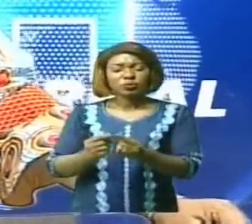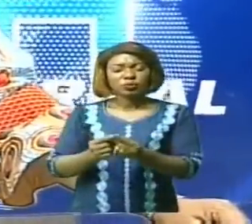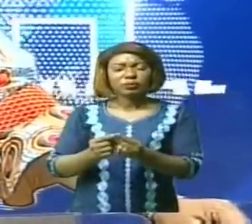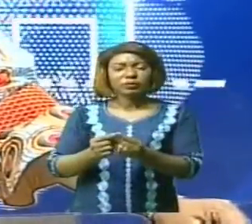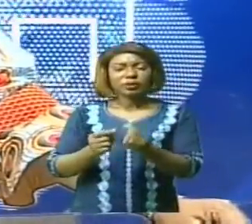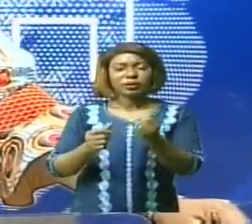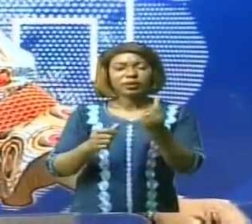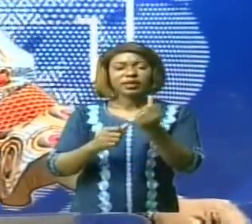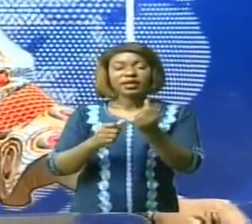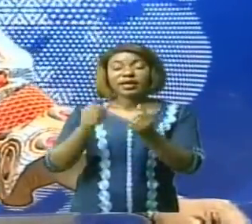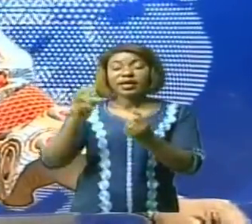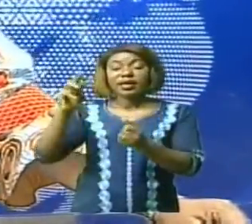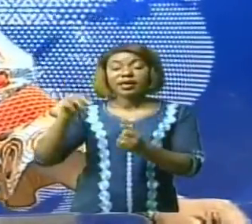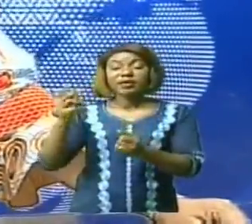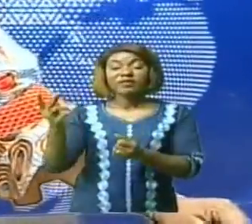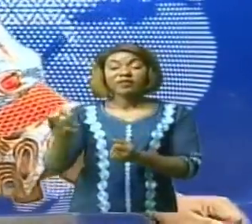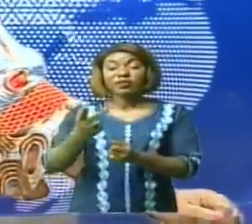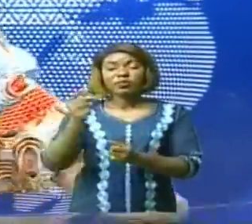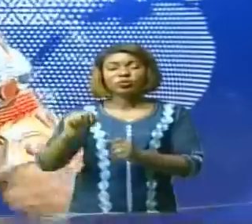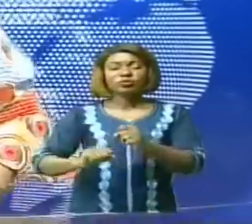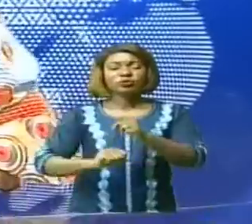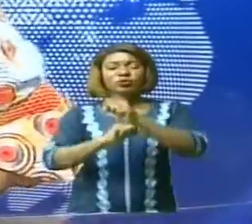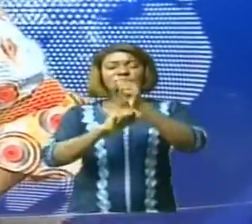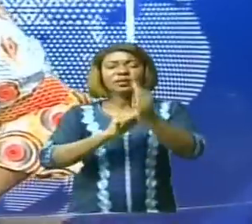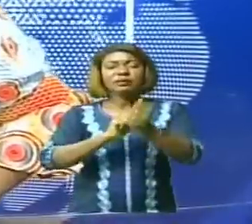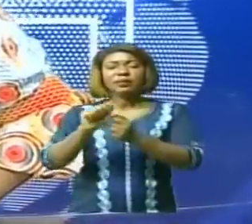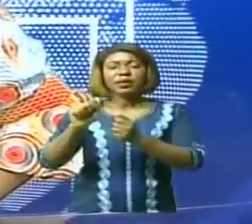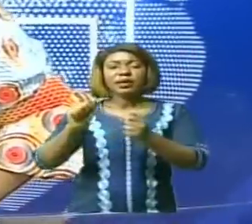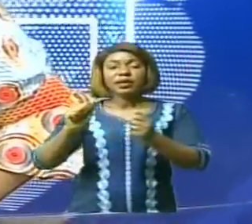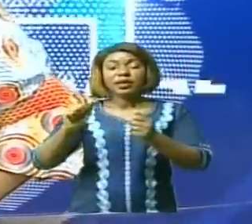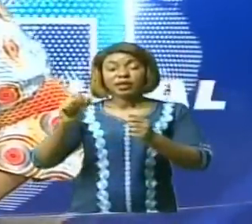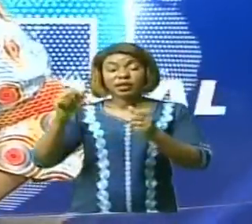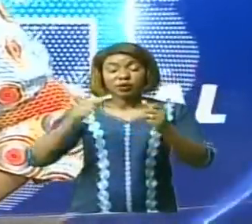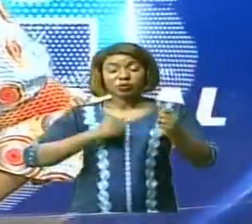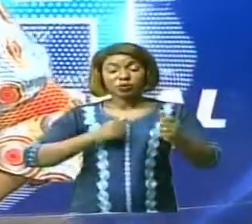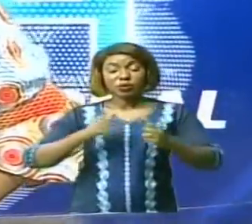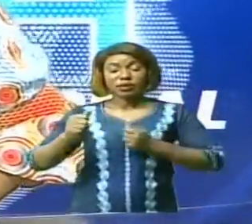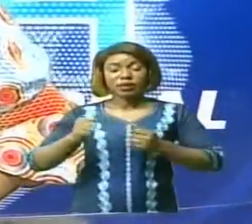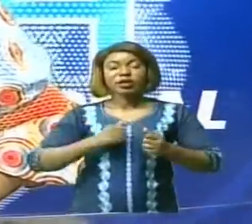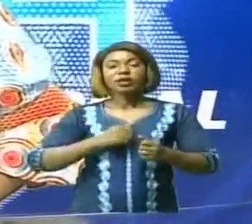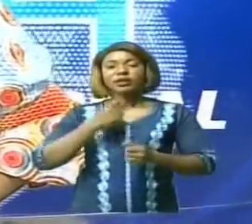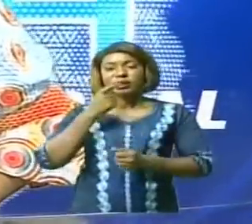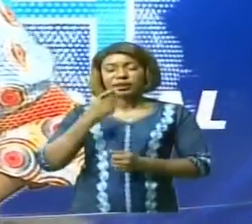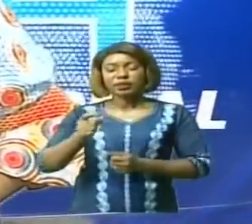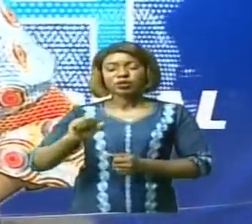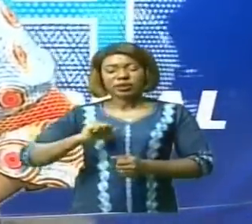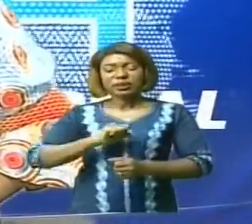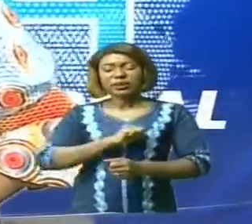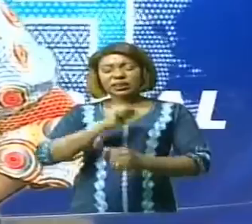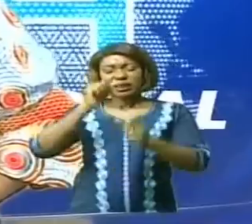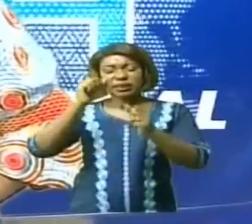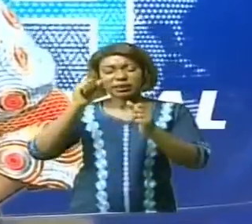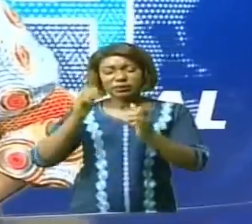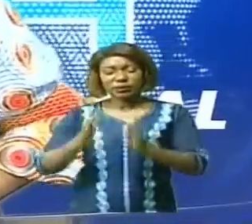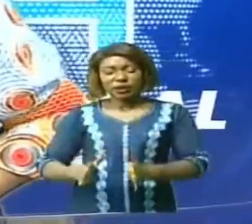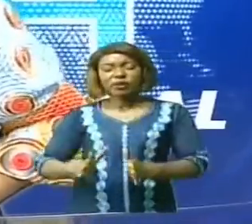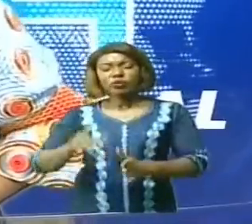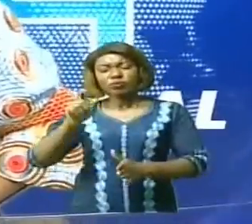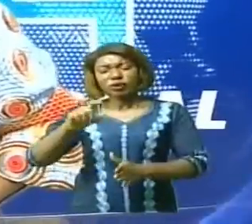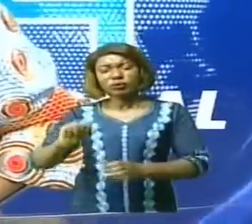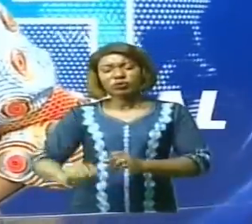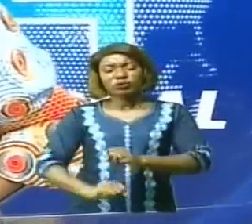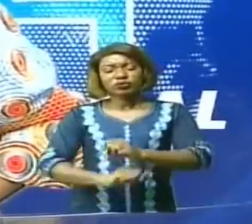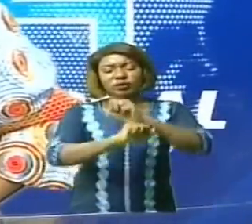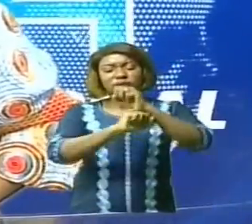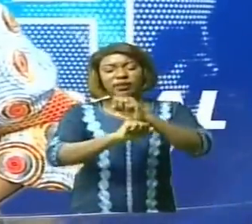terroriste du M23 soutenu par le Rwanda, avant d'appeler les sénateurs à un soutien indéfectible au FRDC. Modeste Bahati